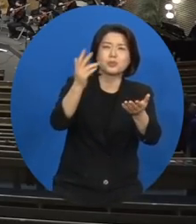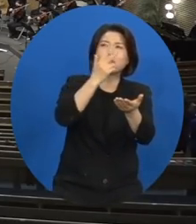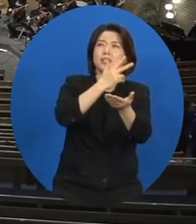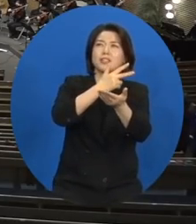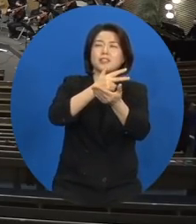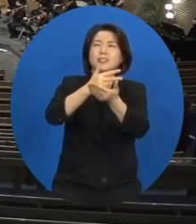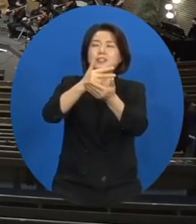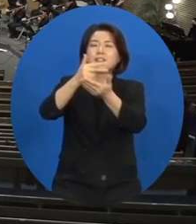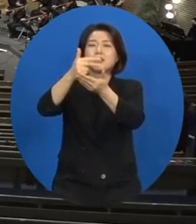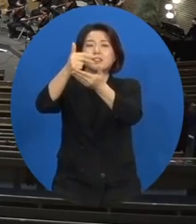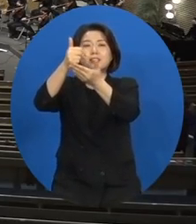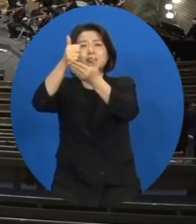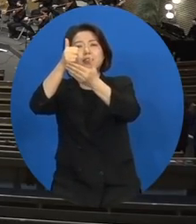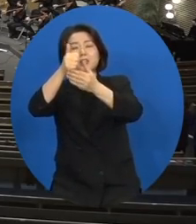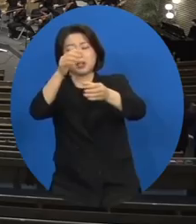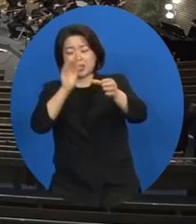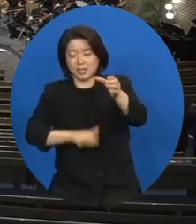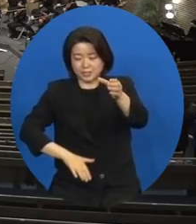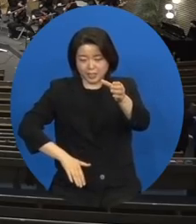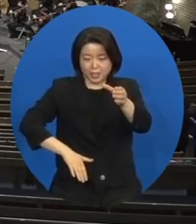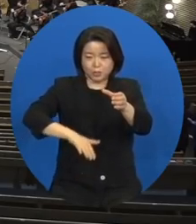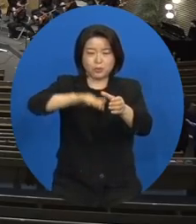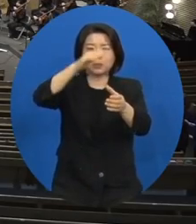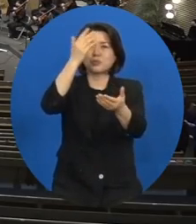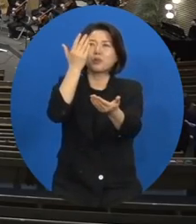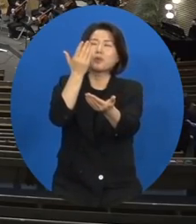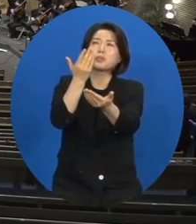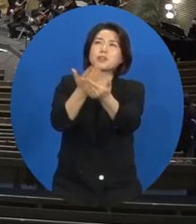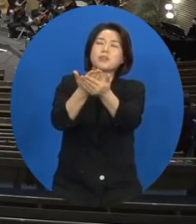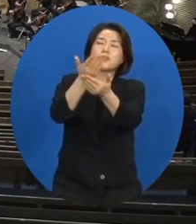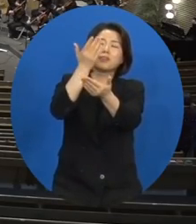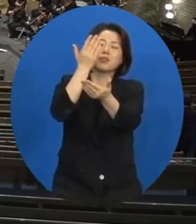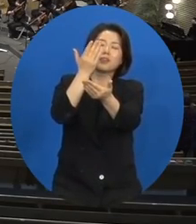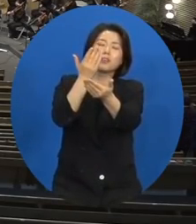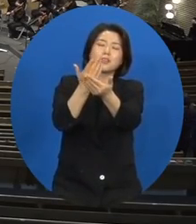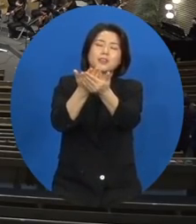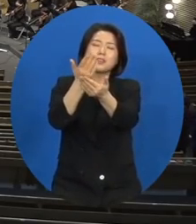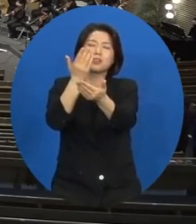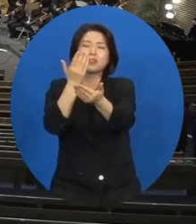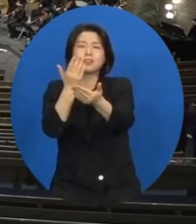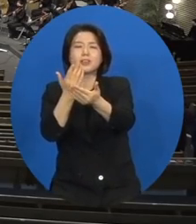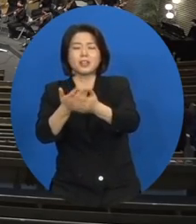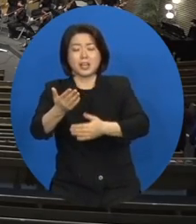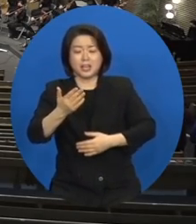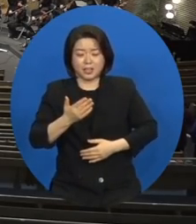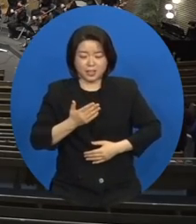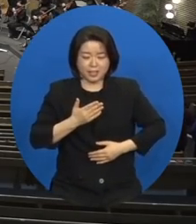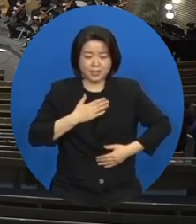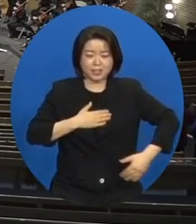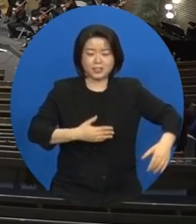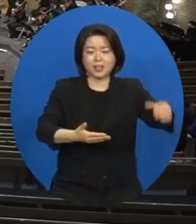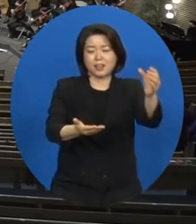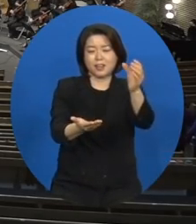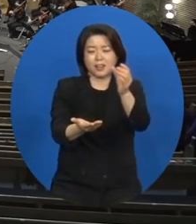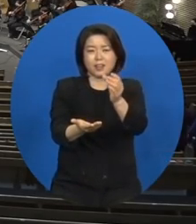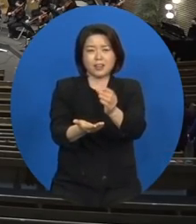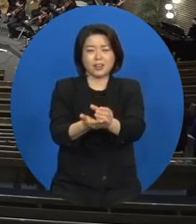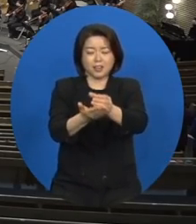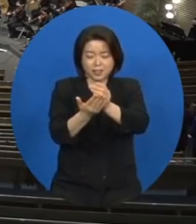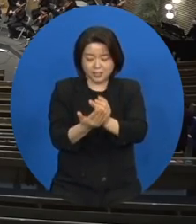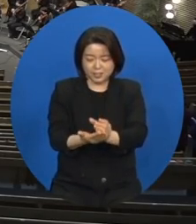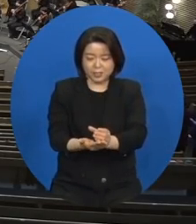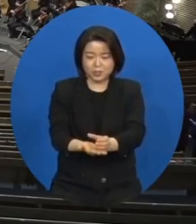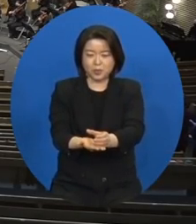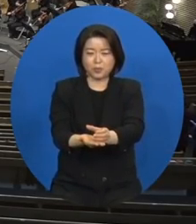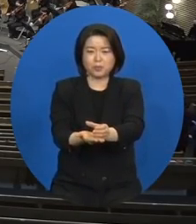주의 채우소서 제외 소수 날 찾는 겁이 듭니다 하나의 예 자